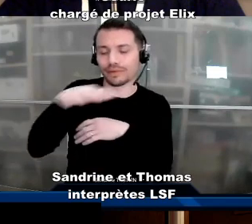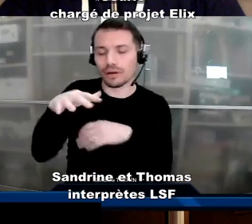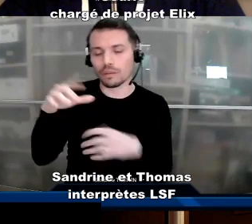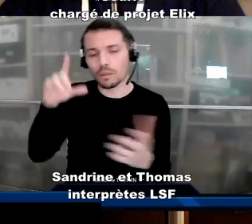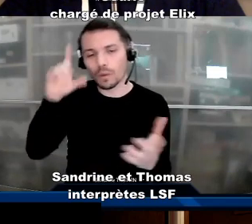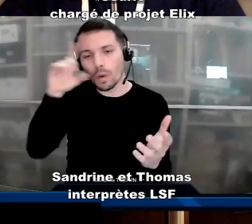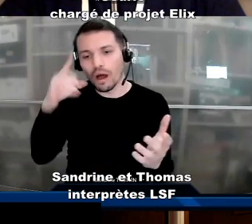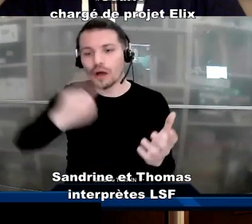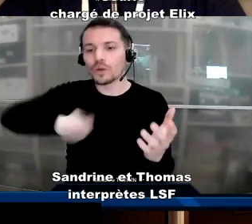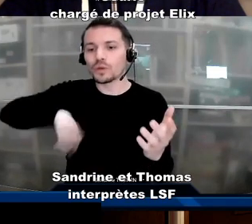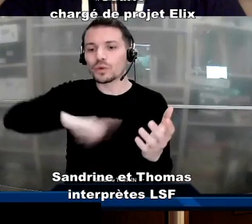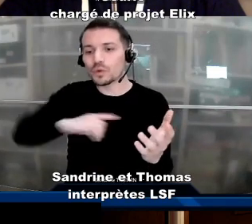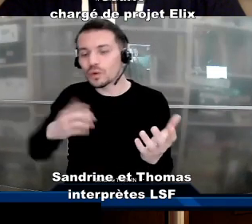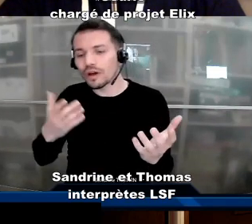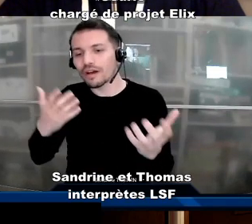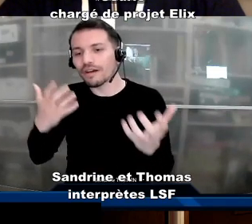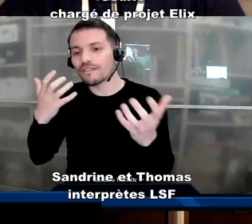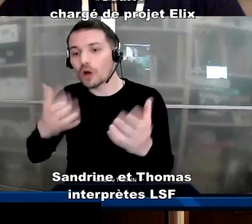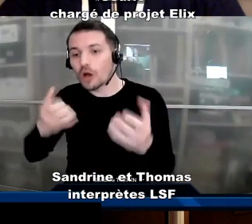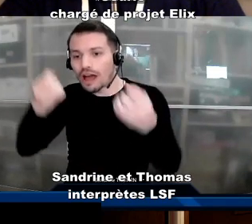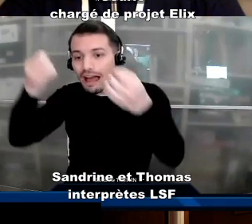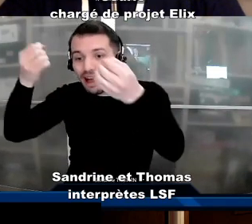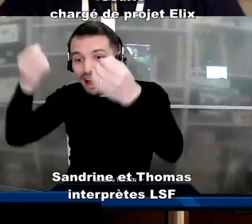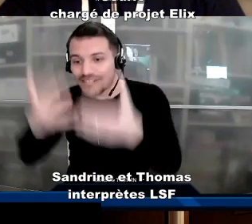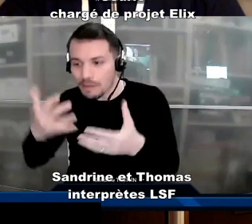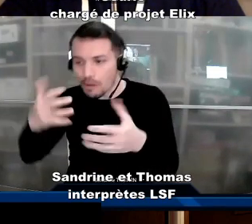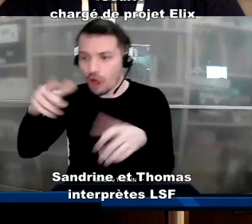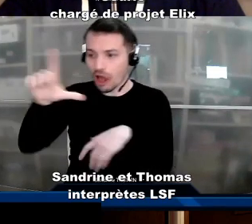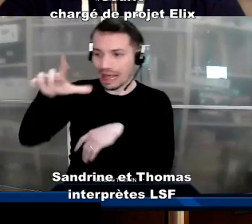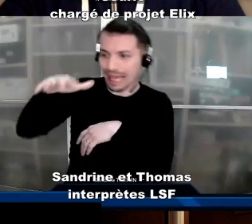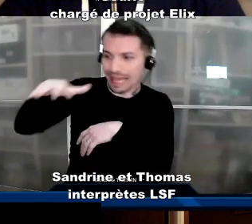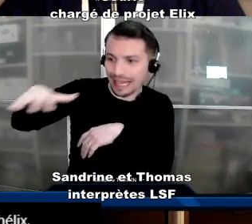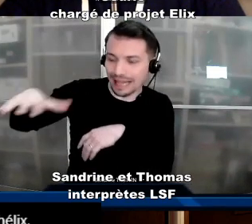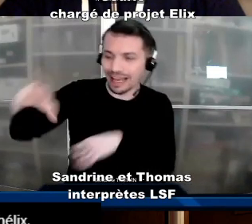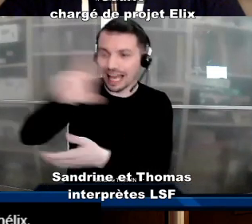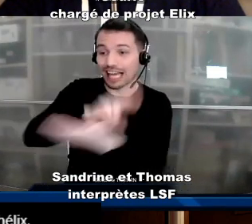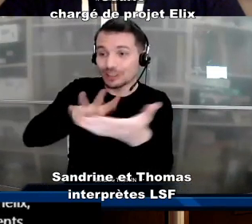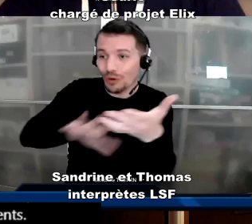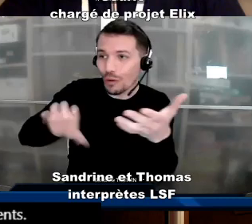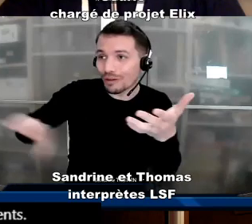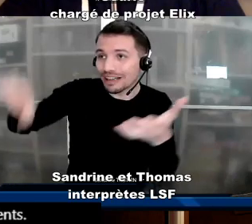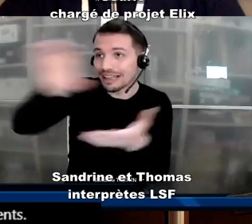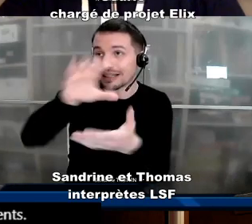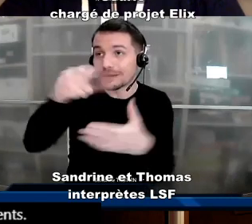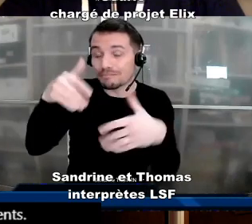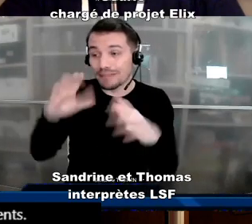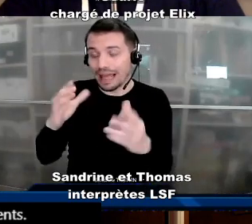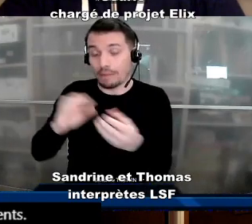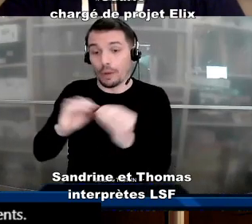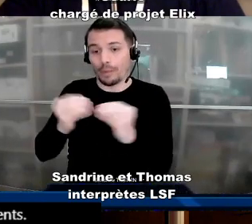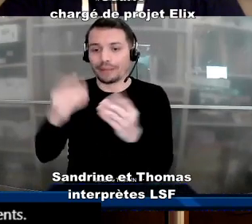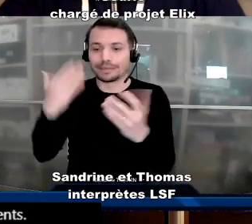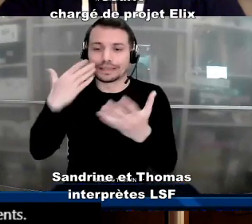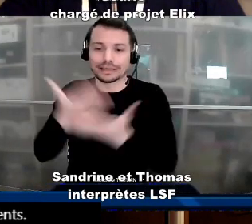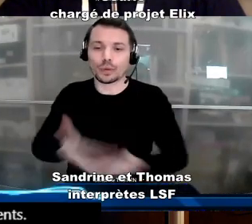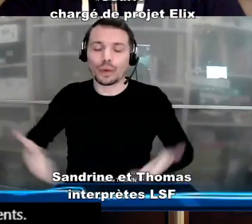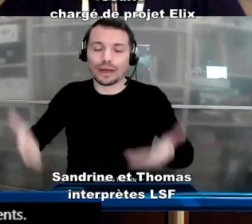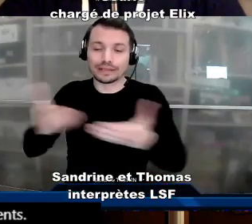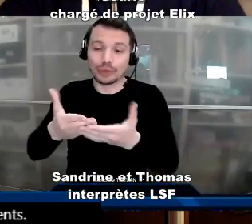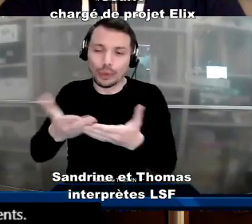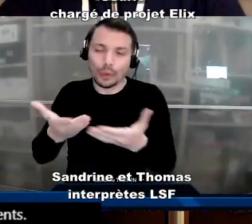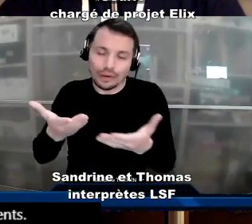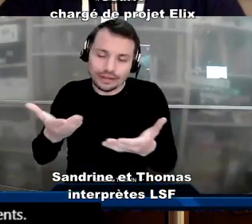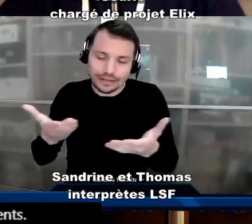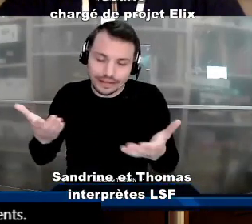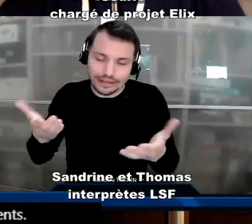idée d'essaimer un petit peu tous ces événements qu'on fait sur l'île en région, mais avec la crise sanitaire, c'est un projet qu'on a mis un petit peu